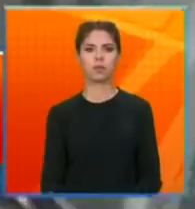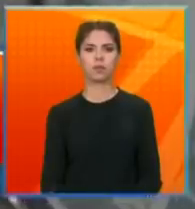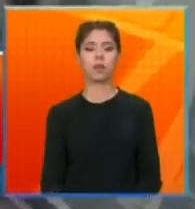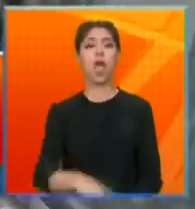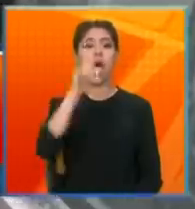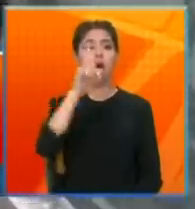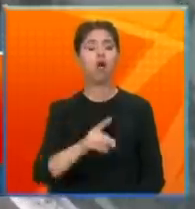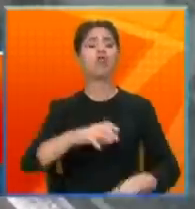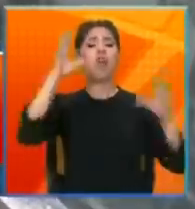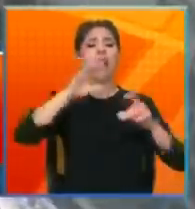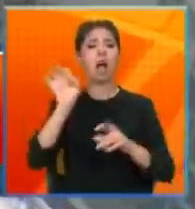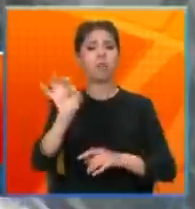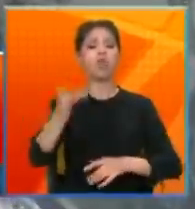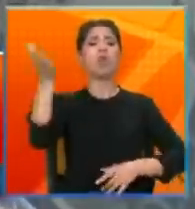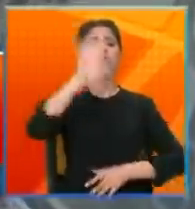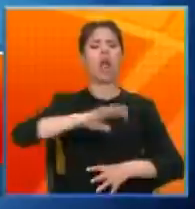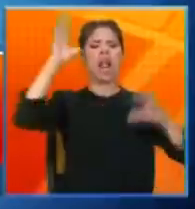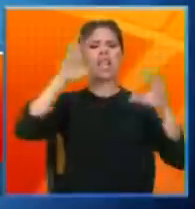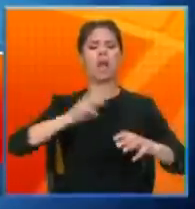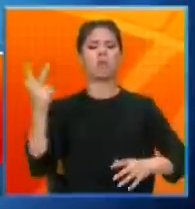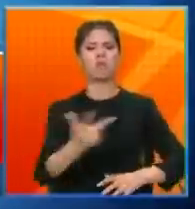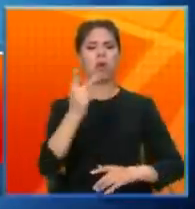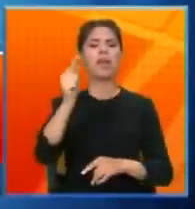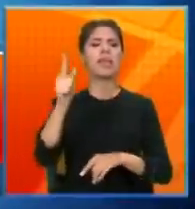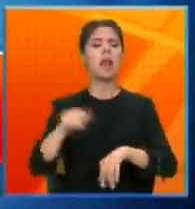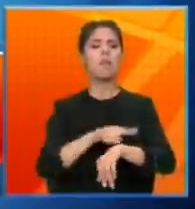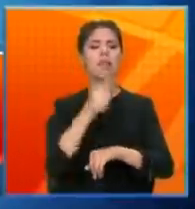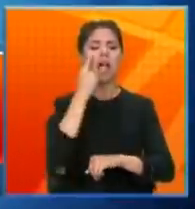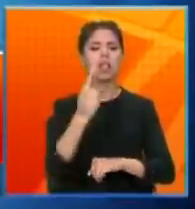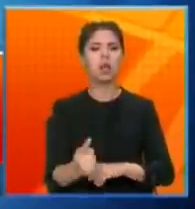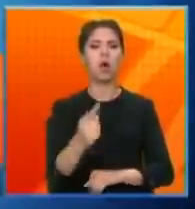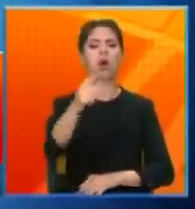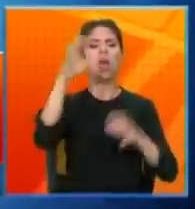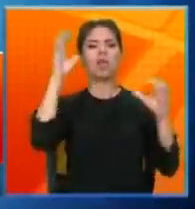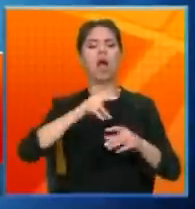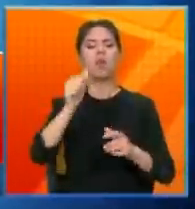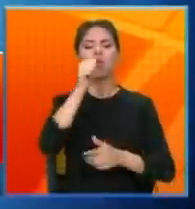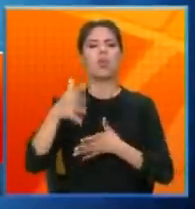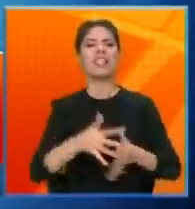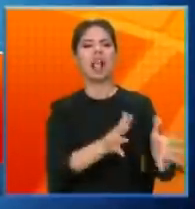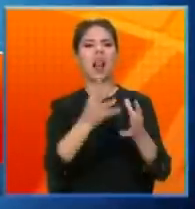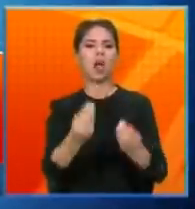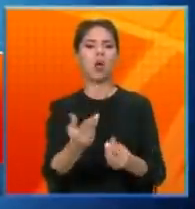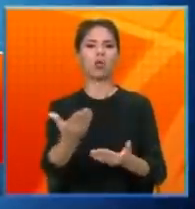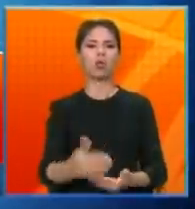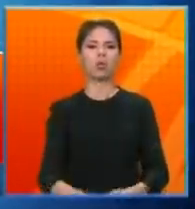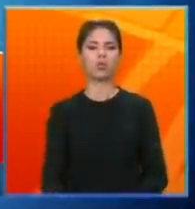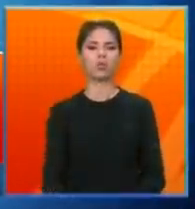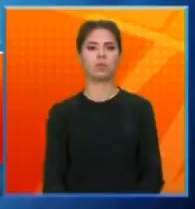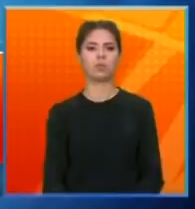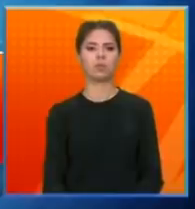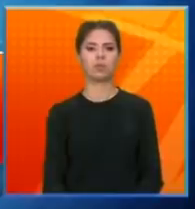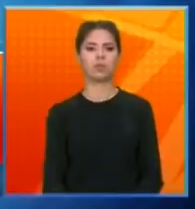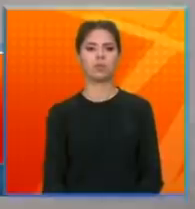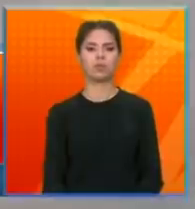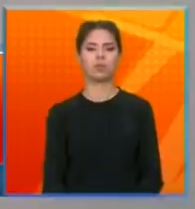eyvah. Önce dolu, hemen ardından sağanak. Sadece yarım saat süren yağış sele neden oldu. 20 gündür Pınarhisar